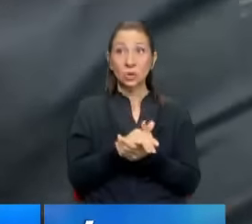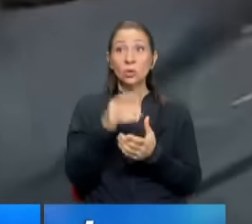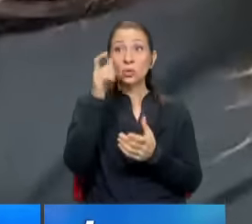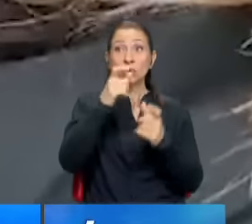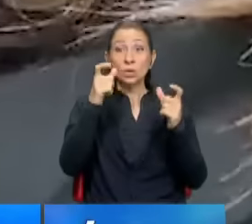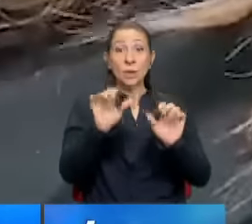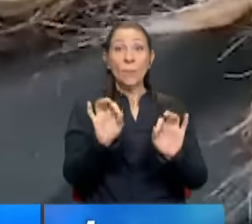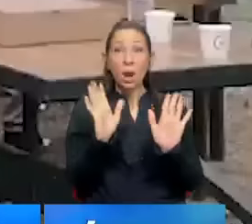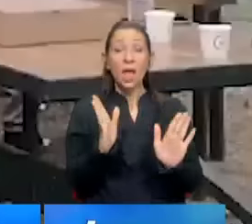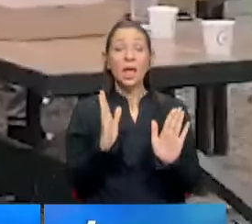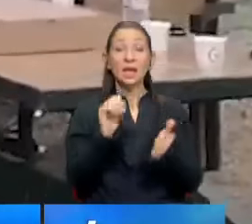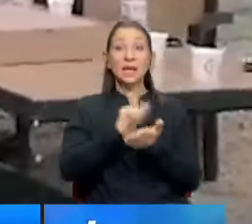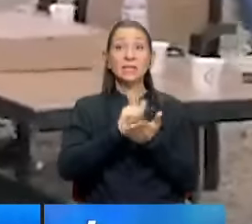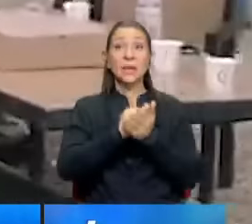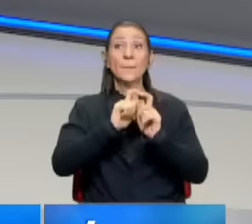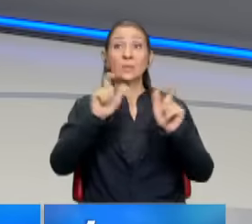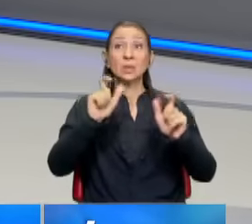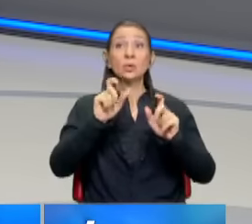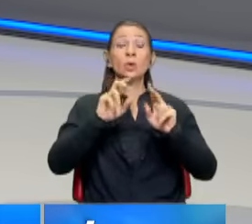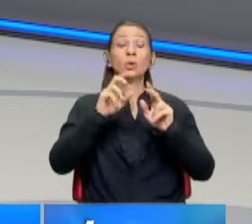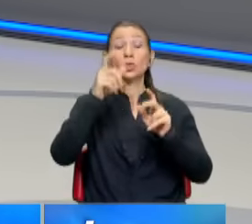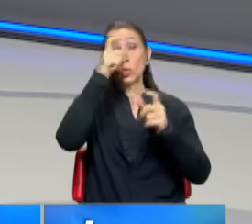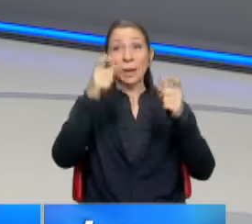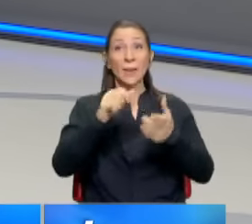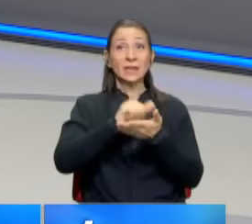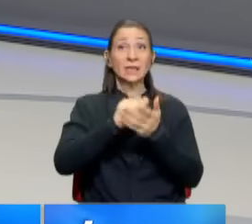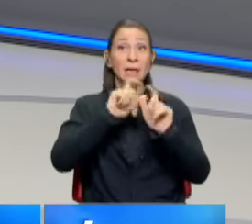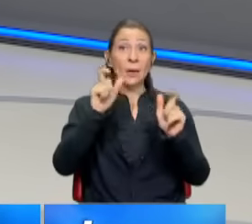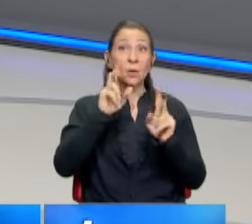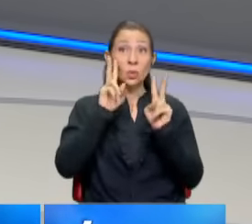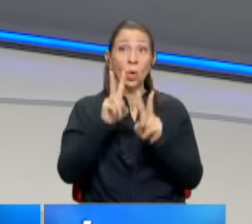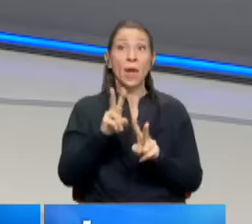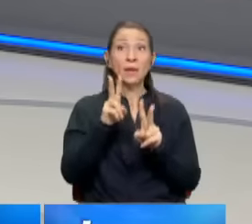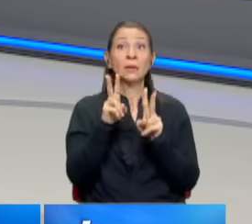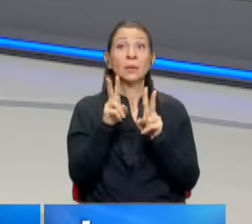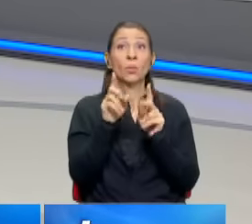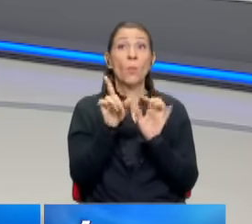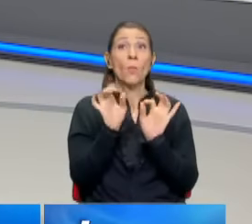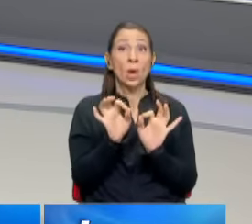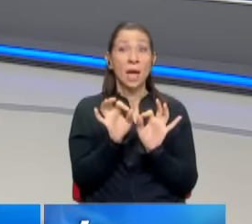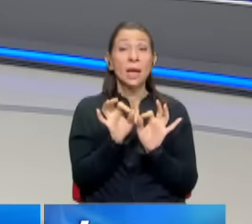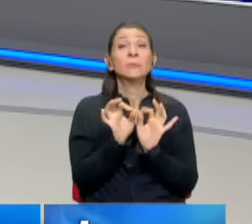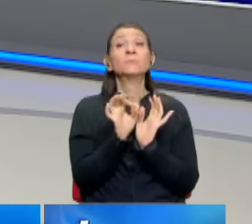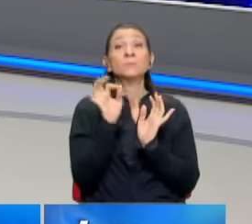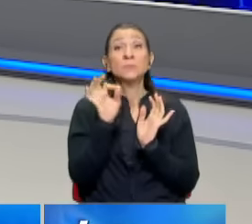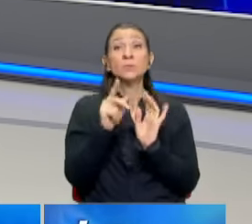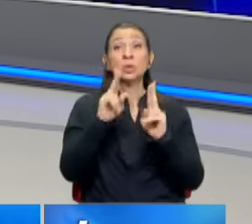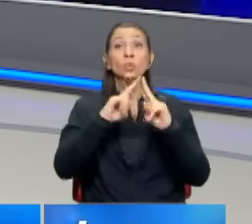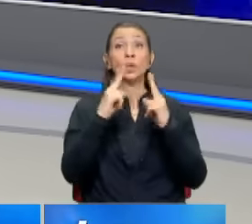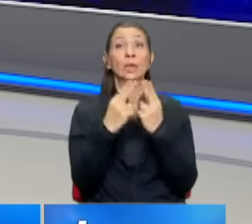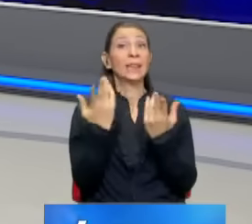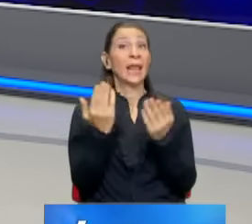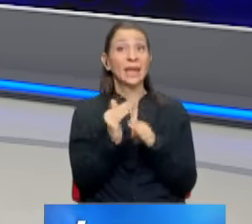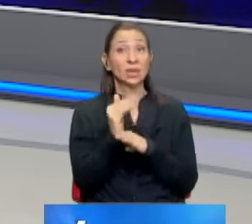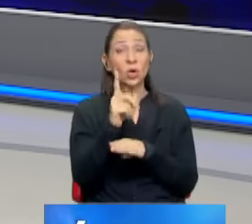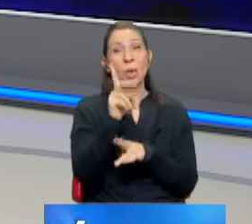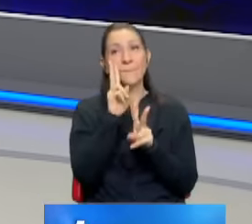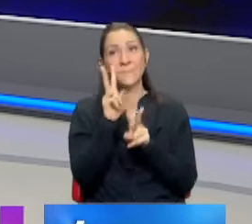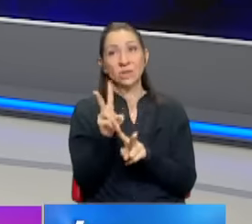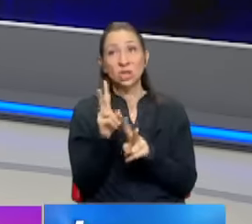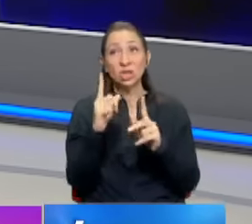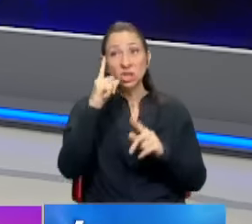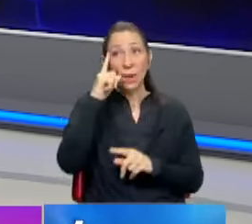Ülkemizde durum bu şekilde, gazete manşetlerine de, ulusal gazete manşetlerine de yansıyan şekilde de bu şekilde. Şimdi bir de dünyada neler yaşanıyor ona